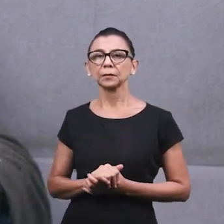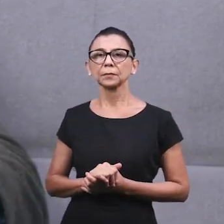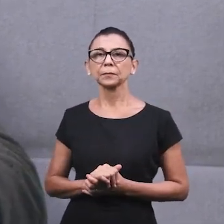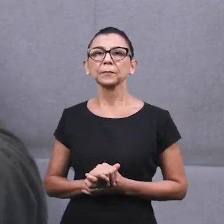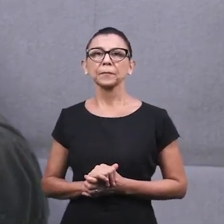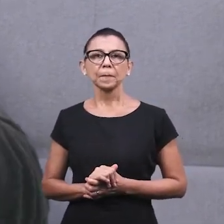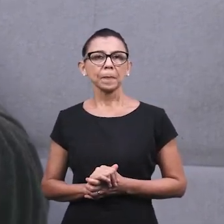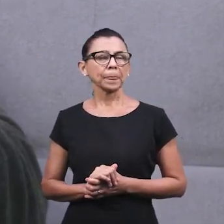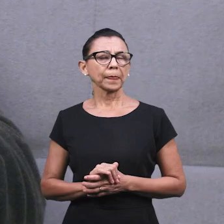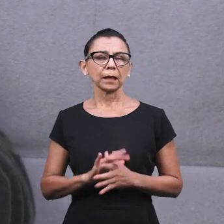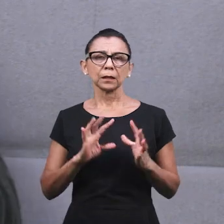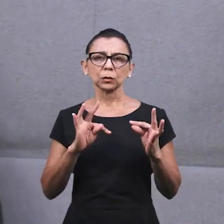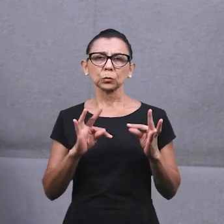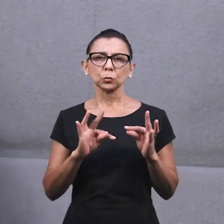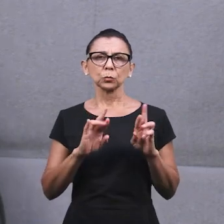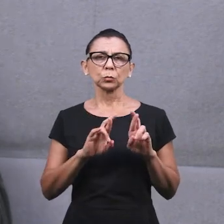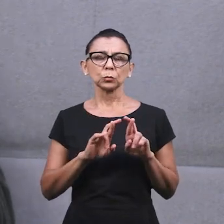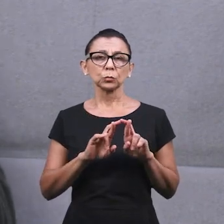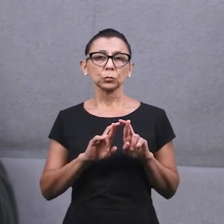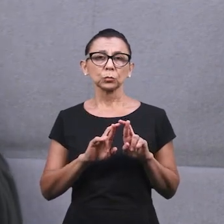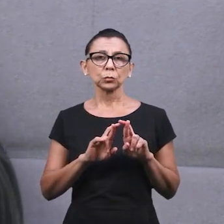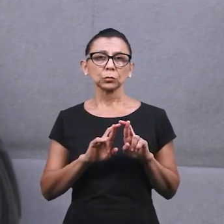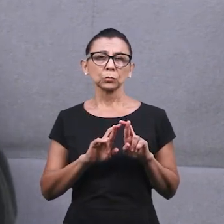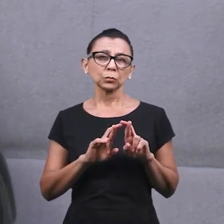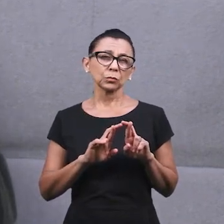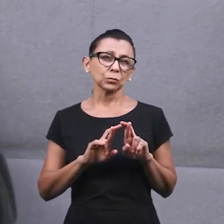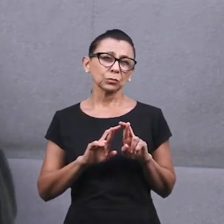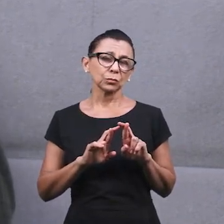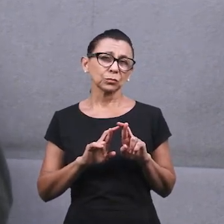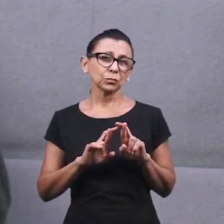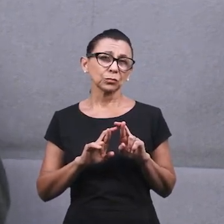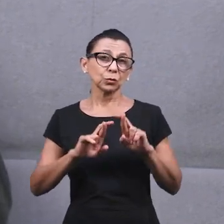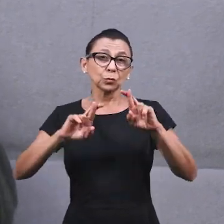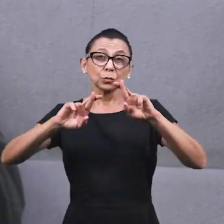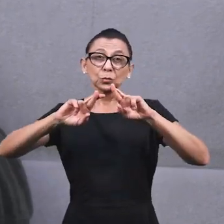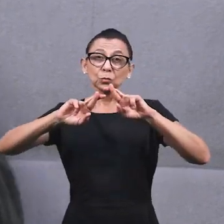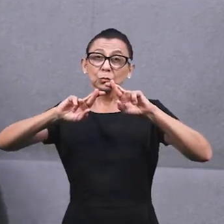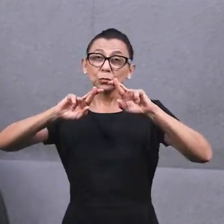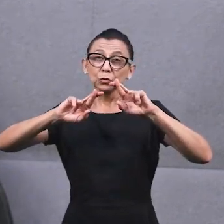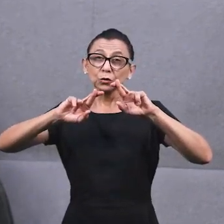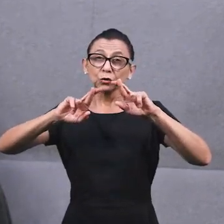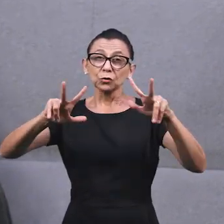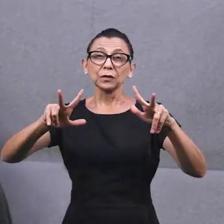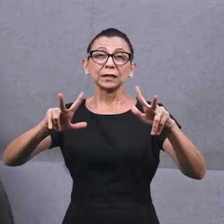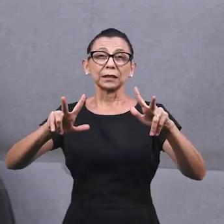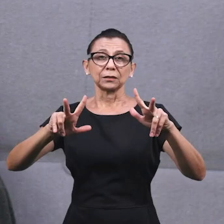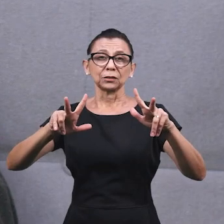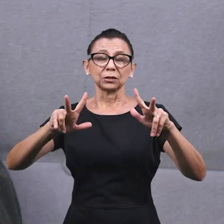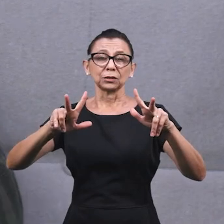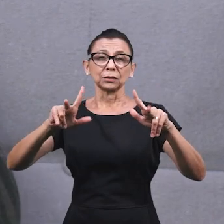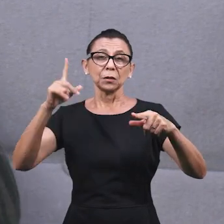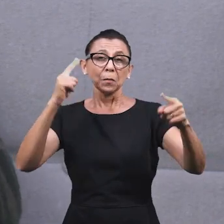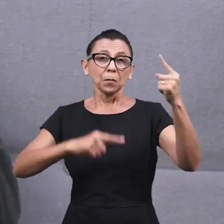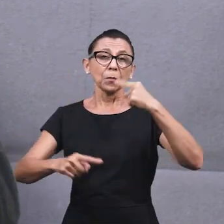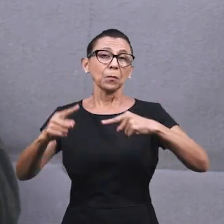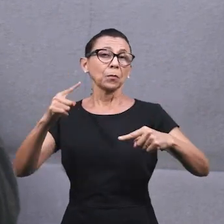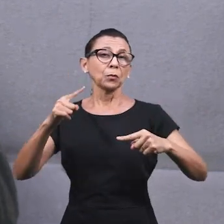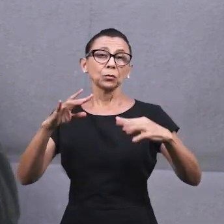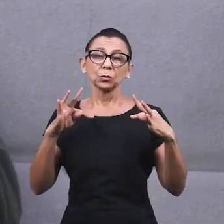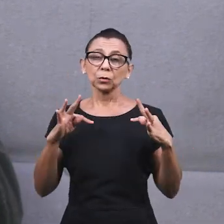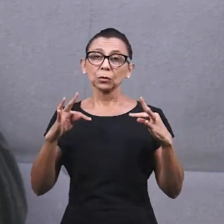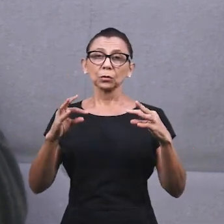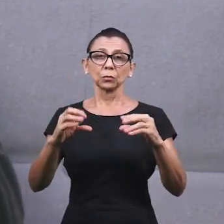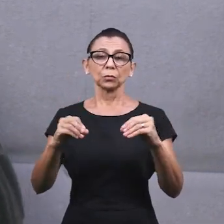Pentecôte, le versement du Saint-Esprit, le changement était complet. Ce n'était plus